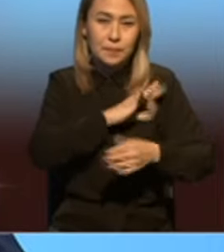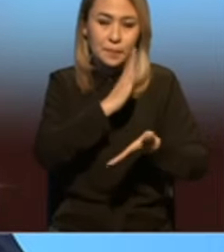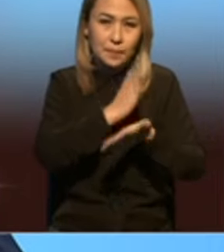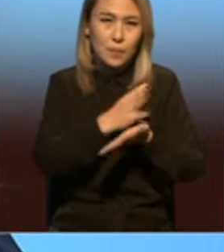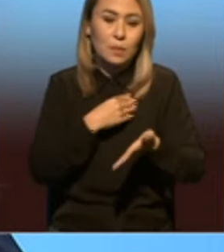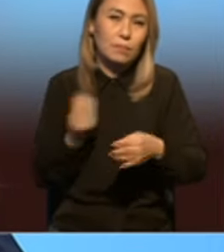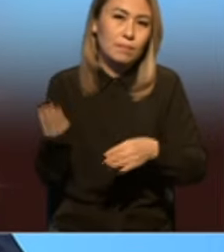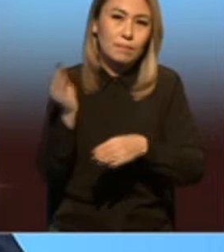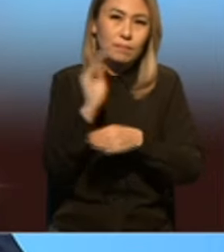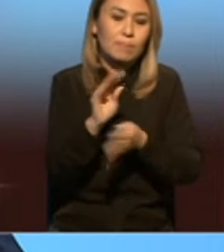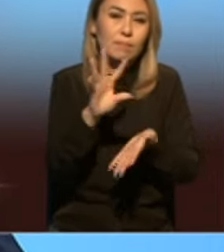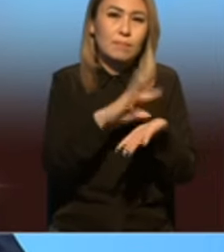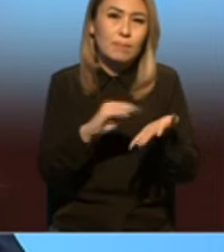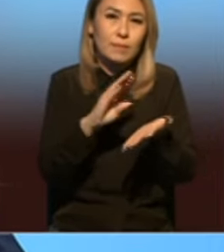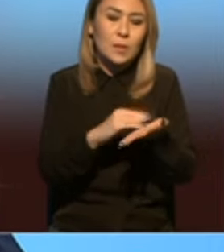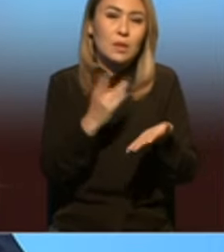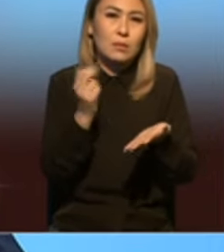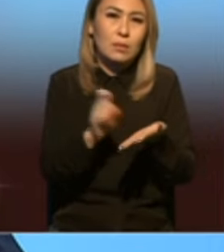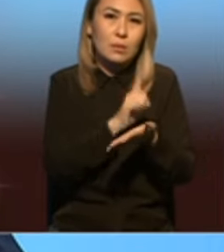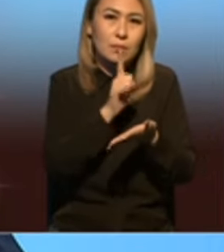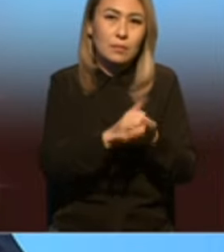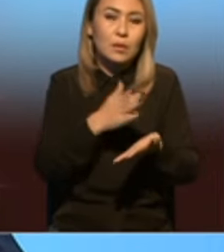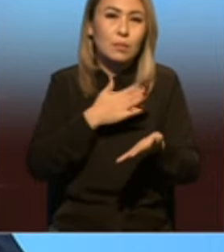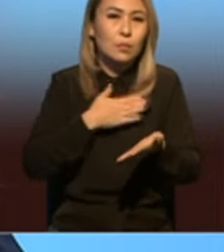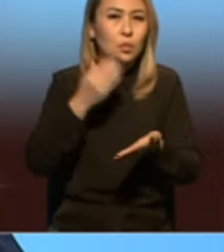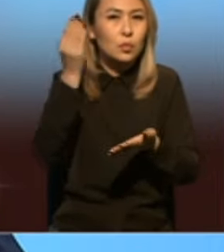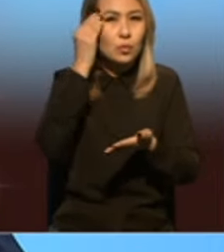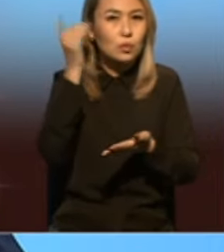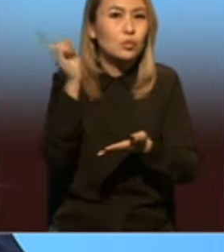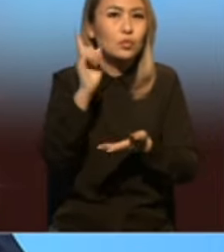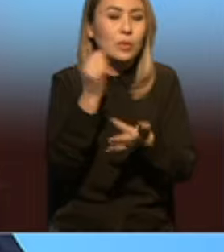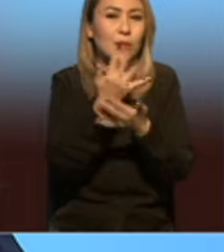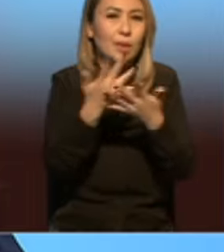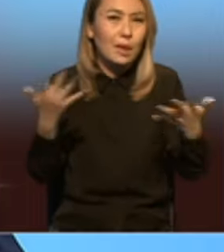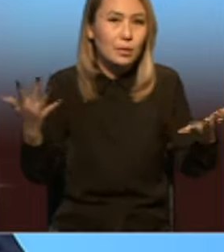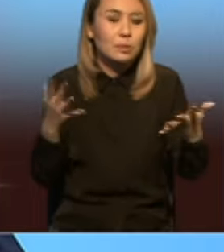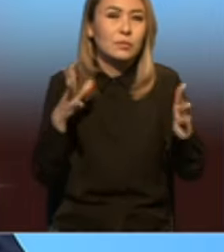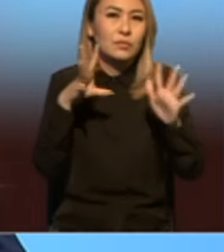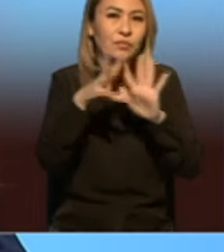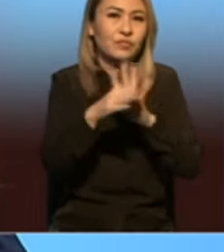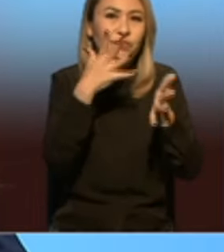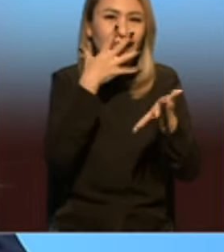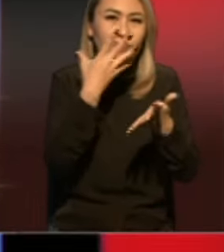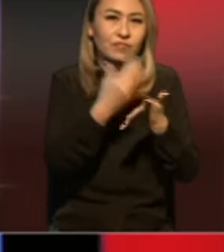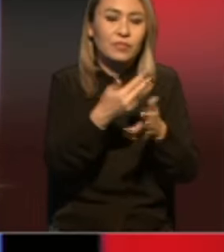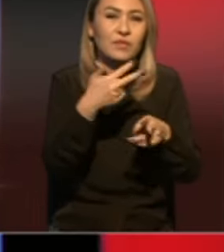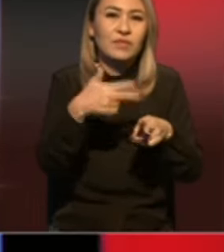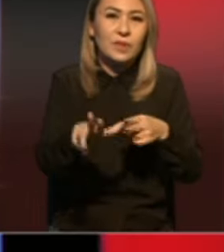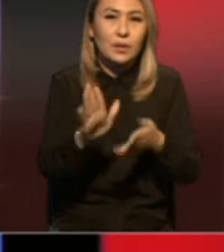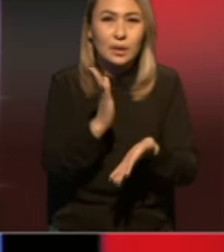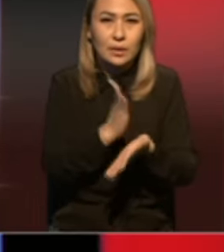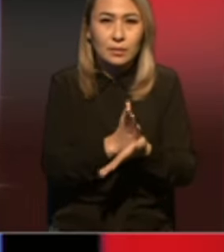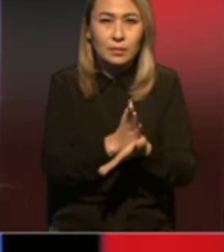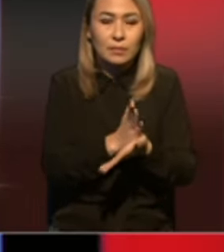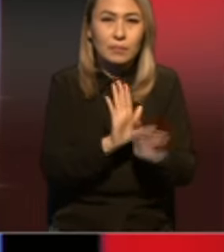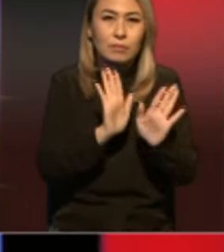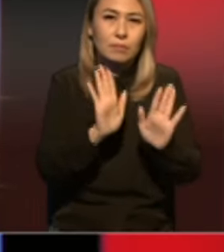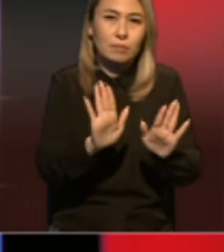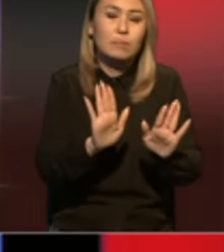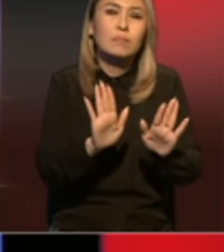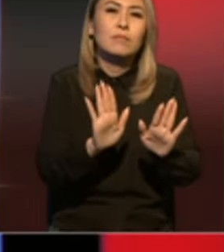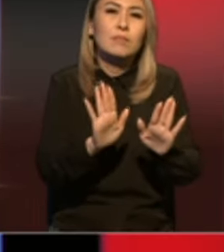қайталап өтейін. Әрине менің ойымша кей жағдайларда түркі интеграциясына да өзінің бір осында кесірі бар. Бірақ не де